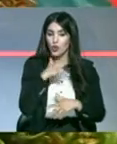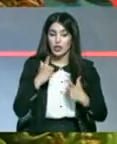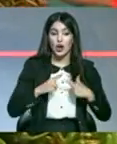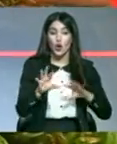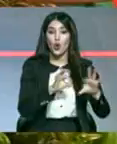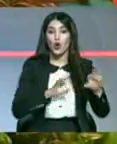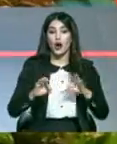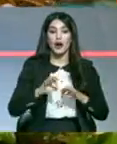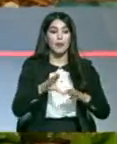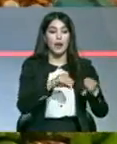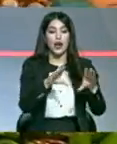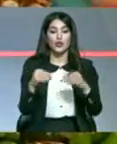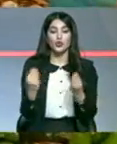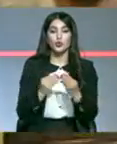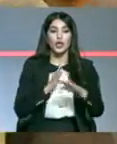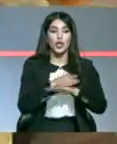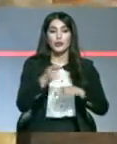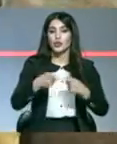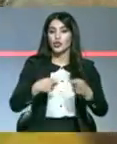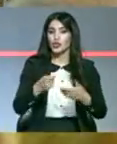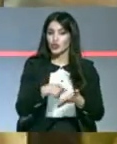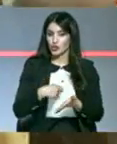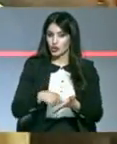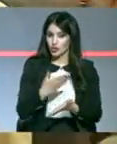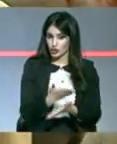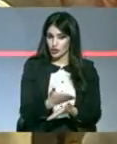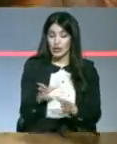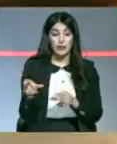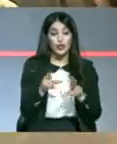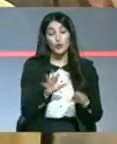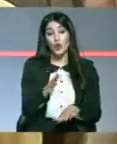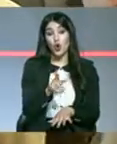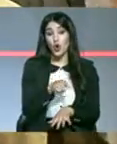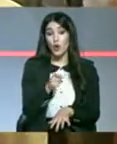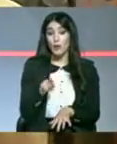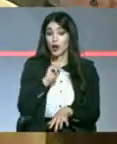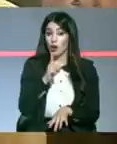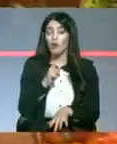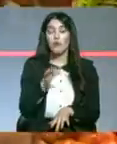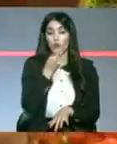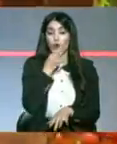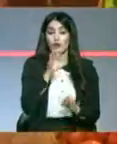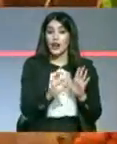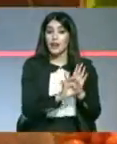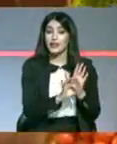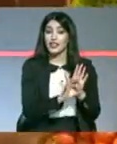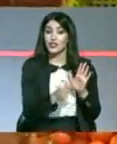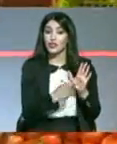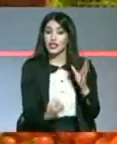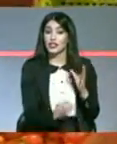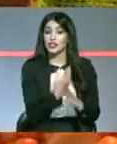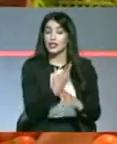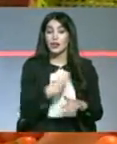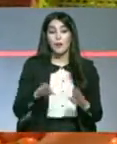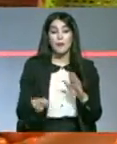اختيار الاسواق التي تتناسب وم قدره شرائيه ومن المنتظر ان يتم استغلال هذه التطبيق بدايه من